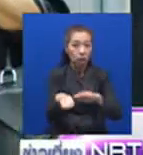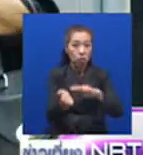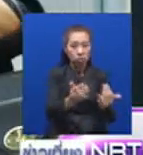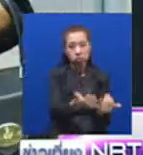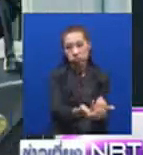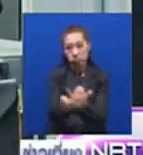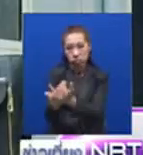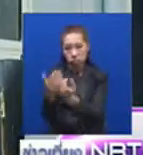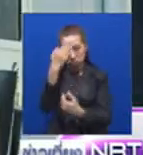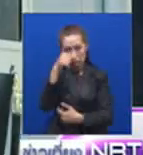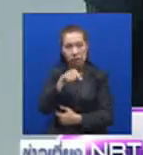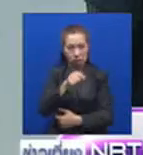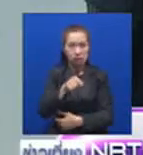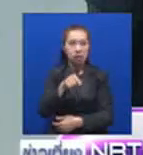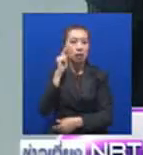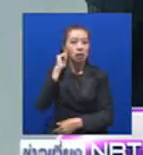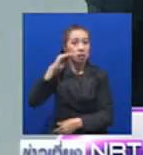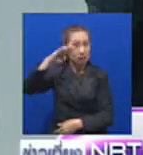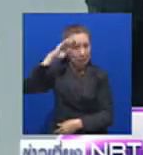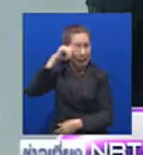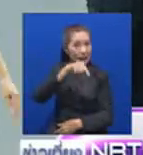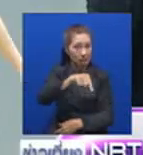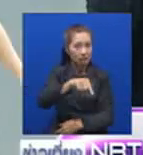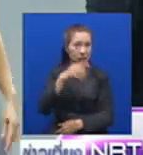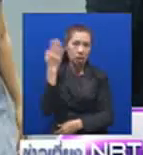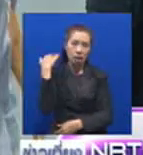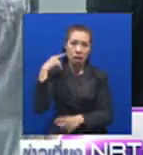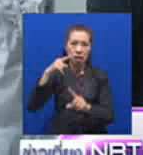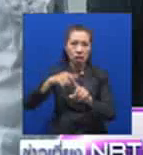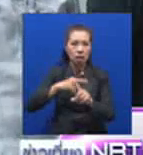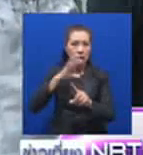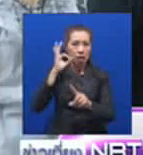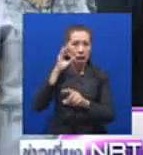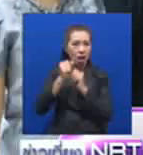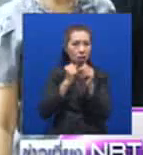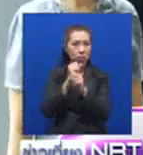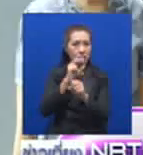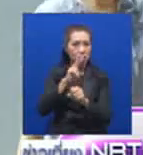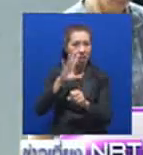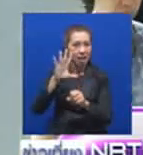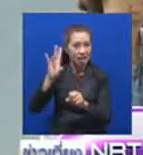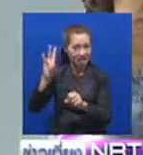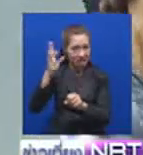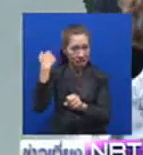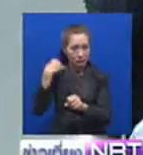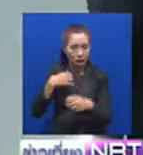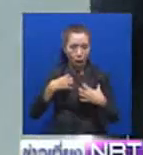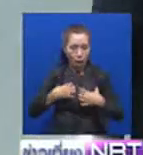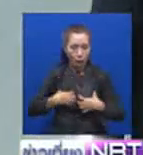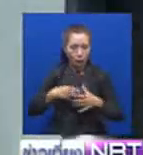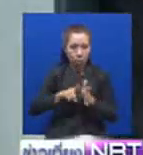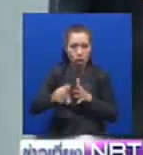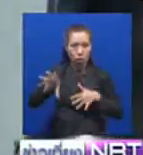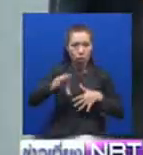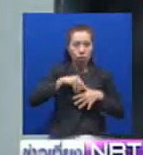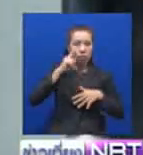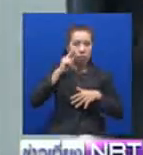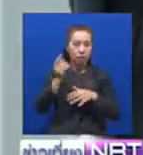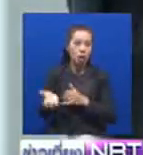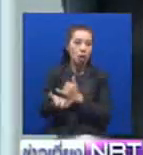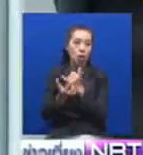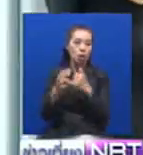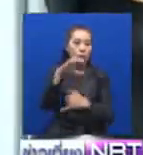พระมงกุฎเกล้าตั้งแต่เดือนกันยายนปีที่ผ่านมาด้วยอาการปอดติดเชื้อจนมาถึงเช้าวันนี้ได้ถึงแก่